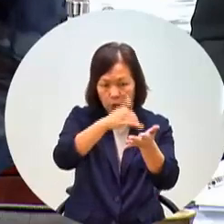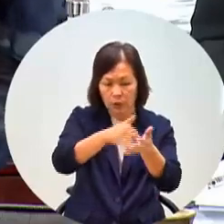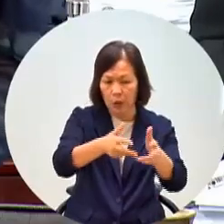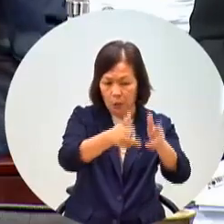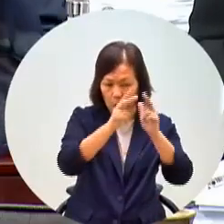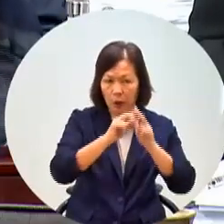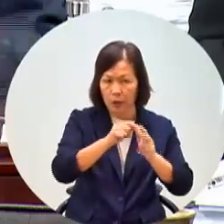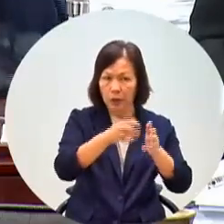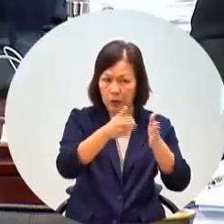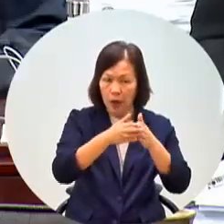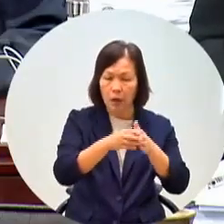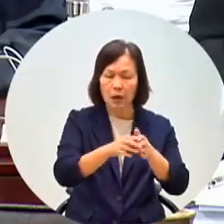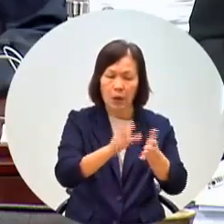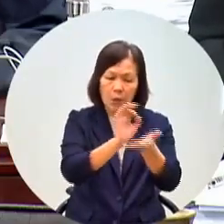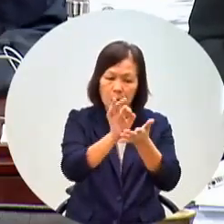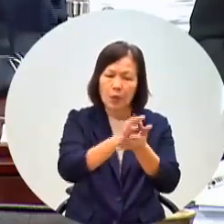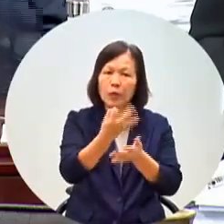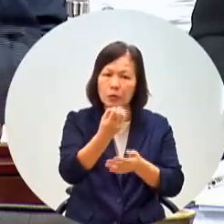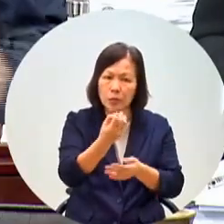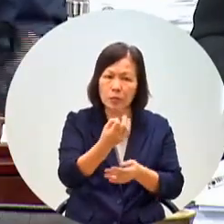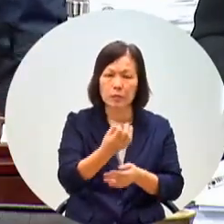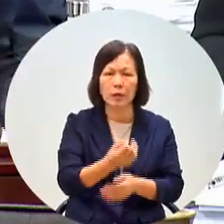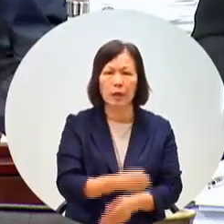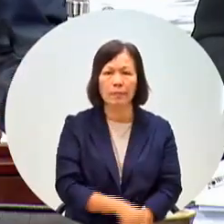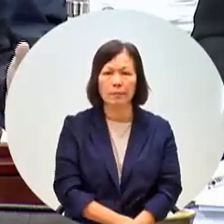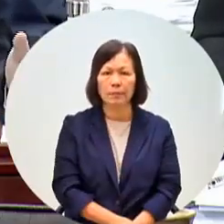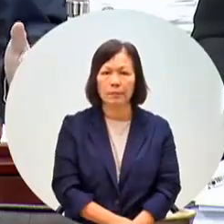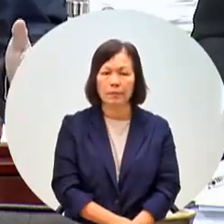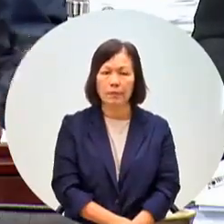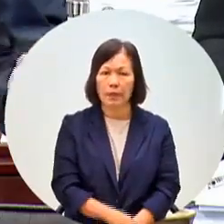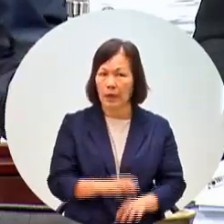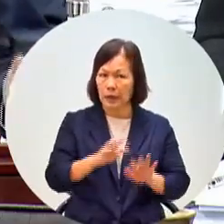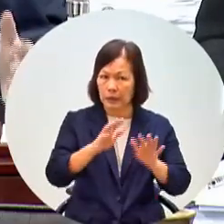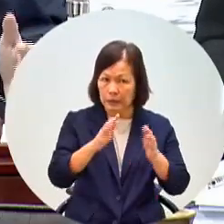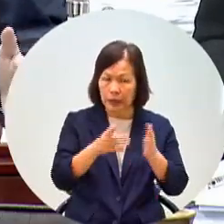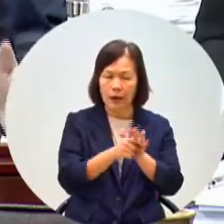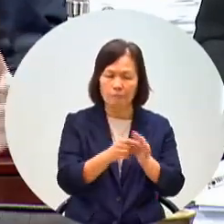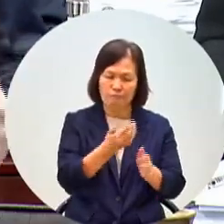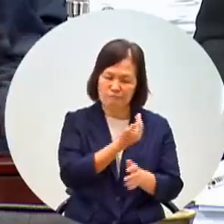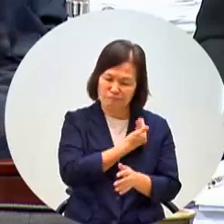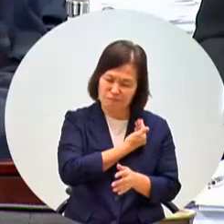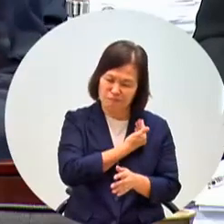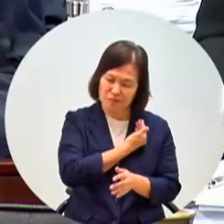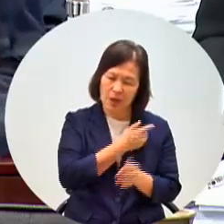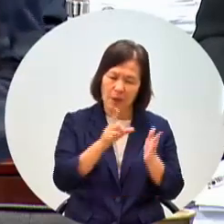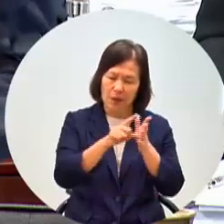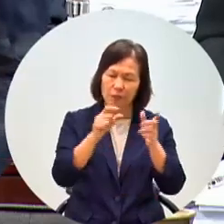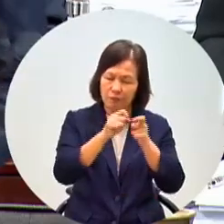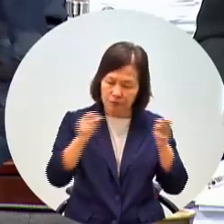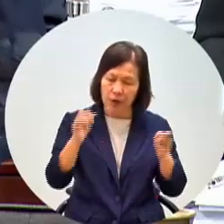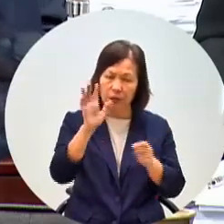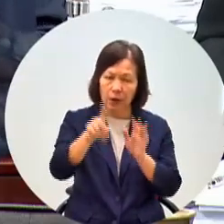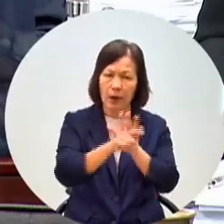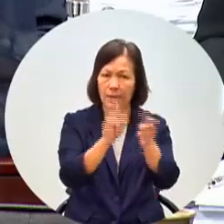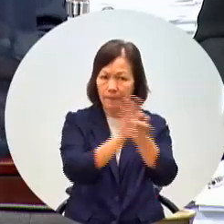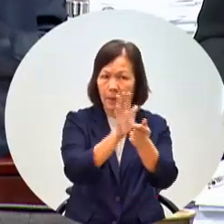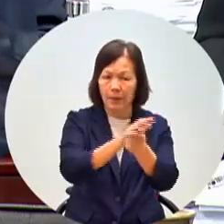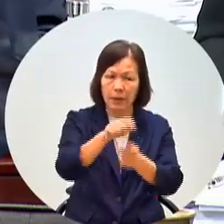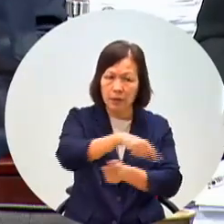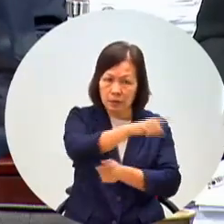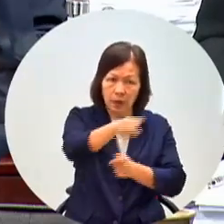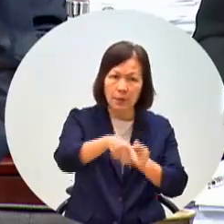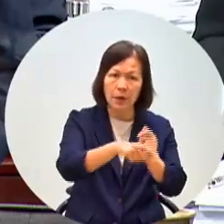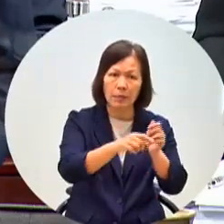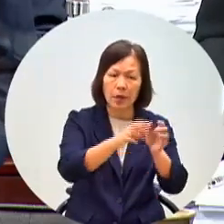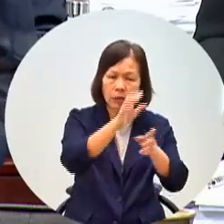做吼，到底要开偌济钱？啊，当然用较耐用吼、哦，啊会当较久的啊来帮助咱这这